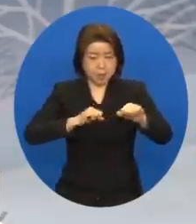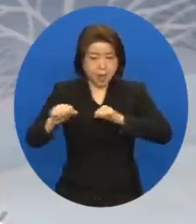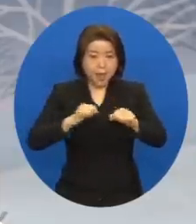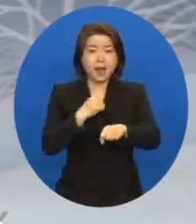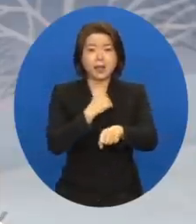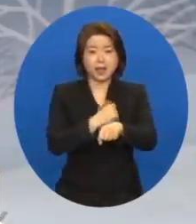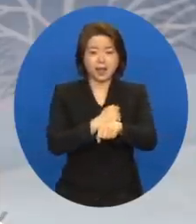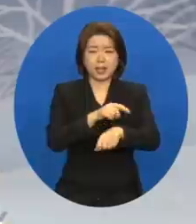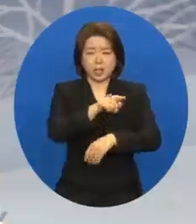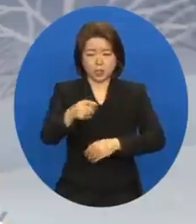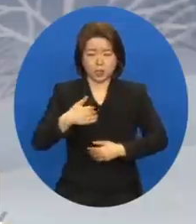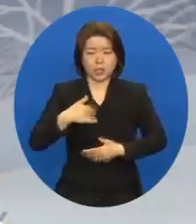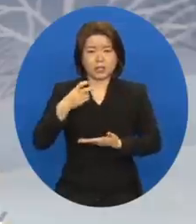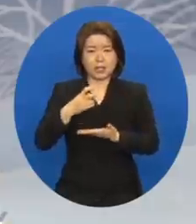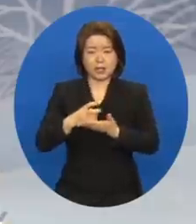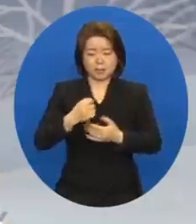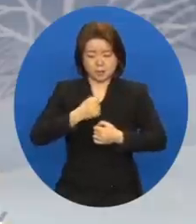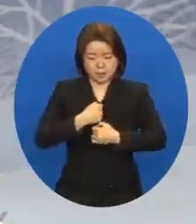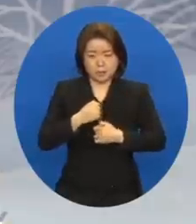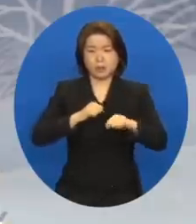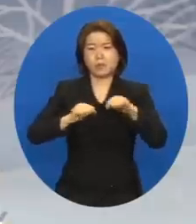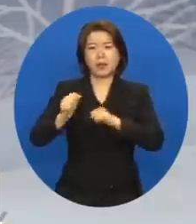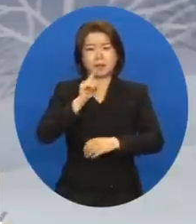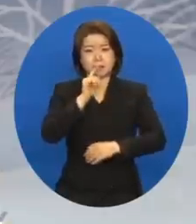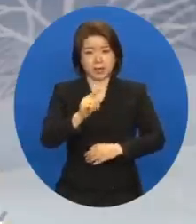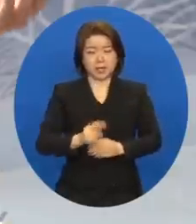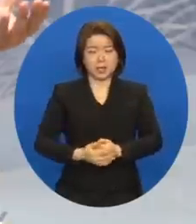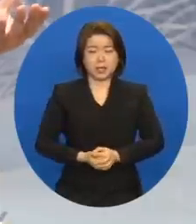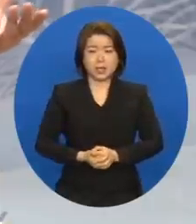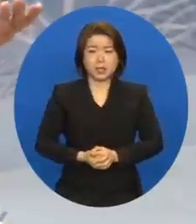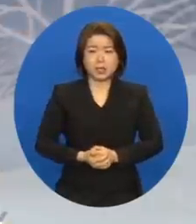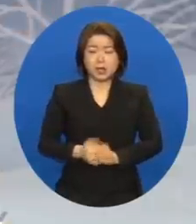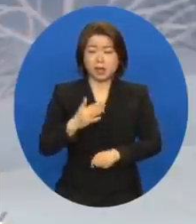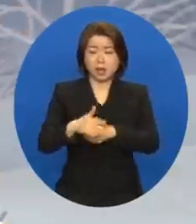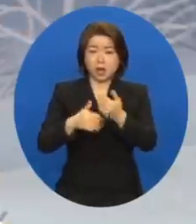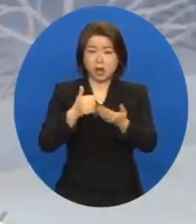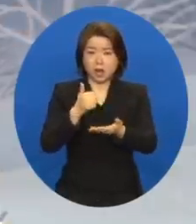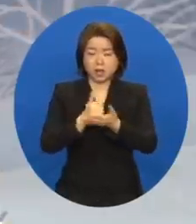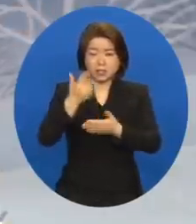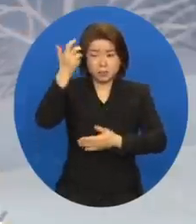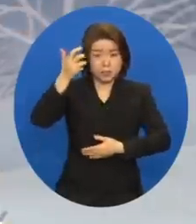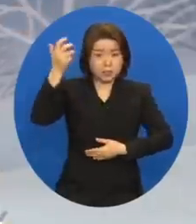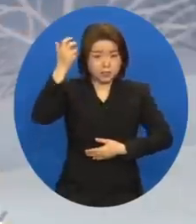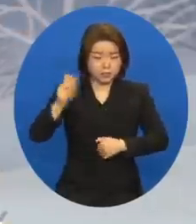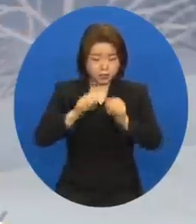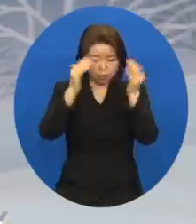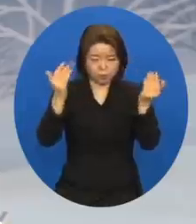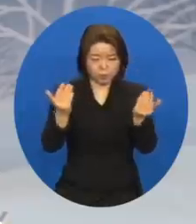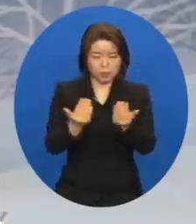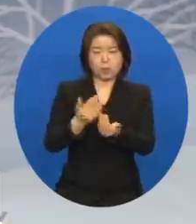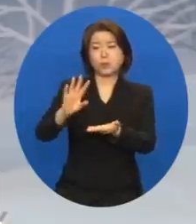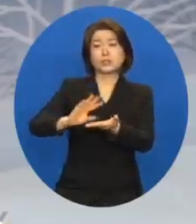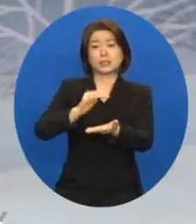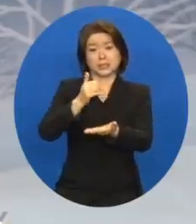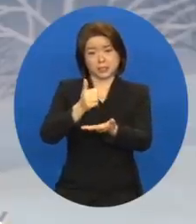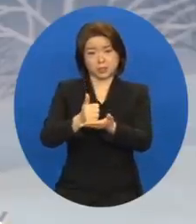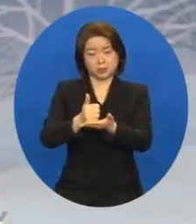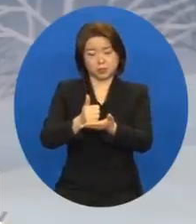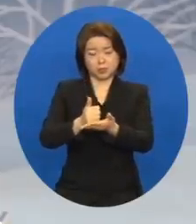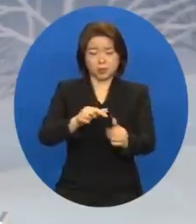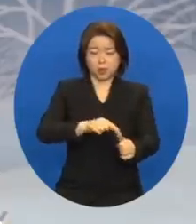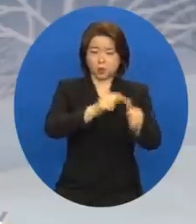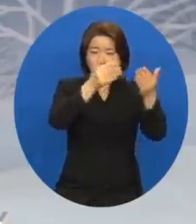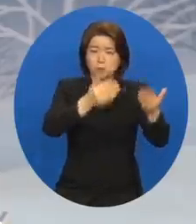내 규례를 지켜 행할지라. 하나님께서 영으로 모든 그리스도인들 구원받은